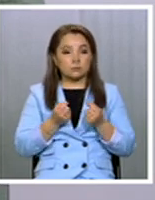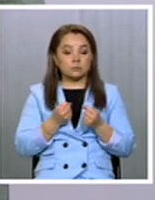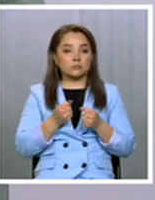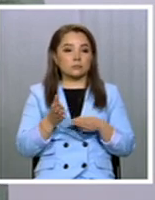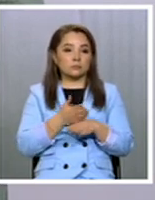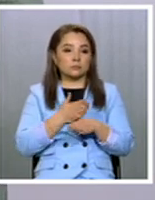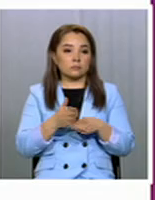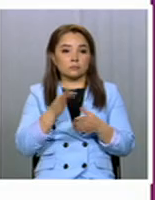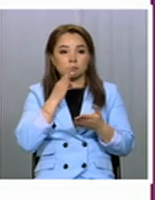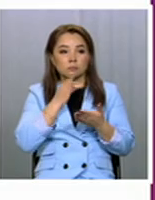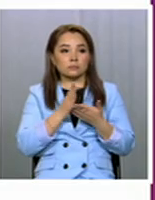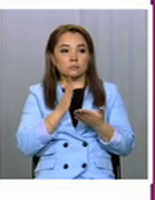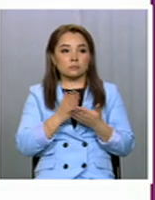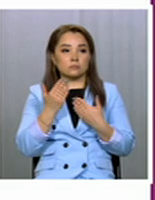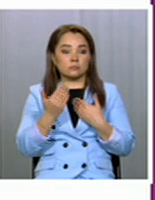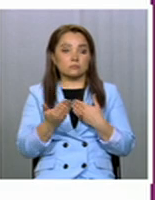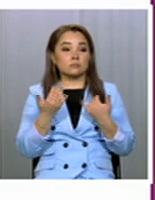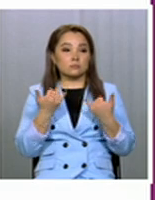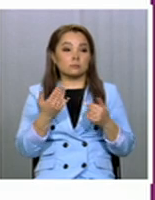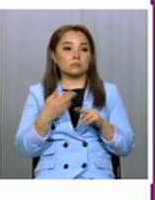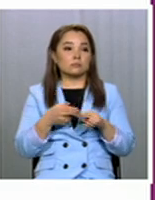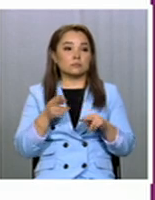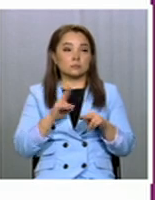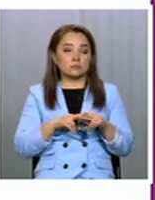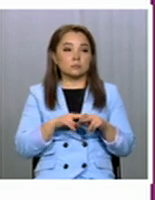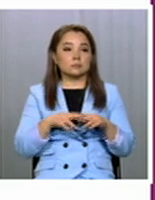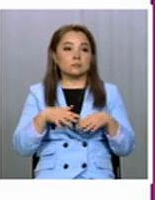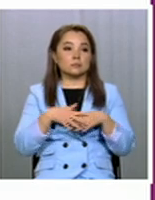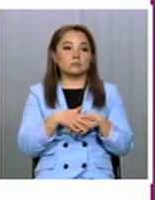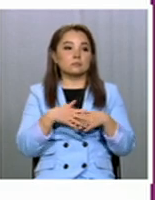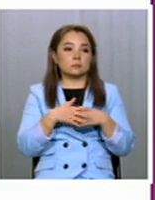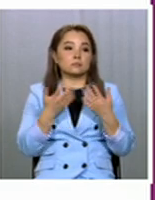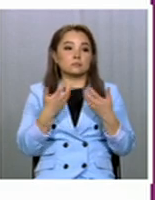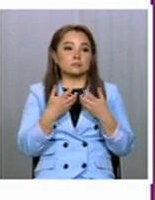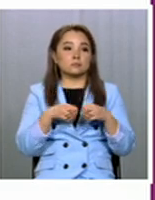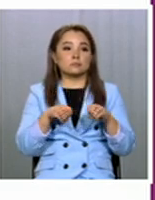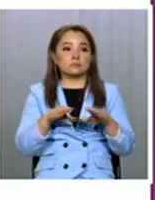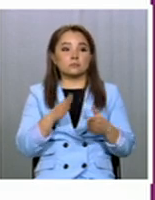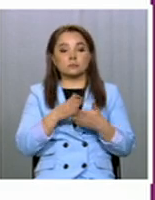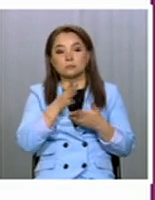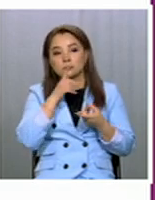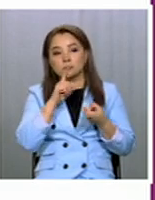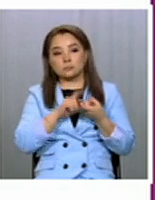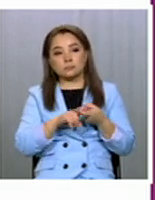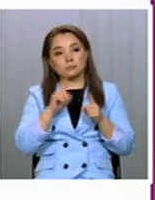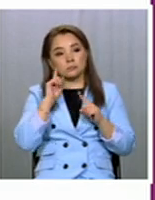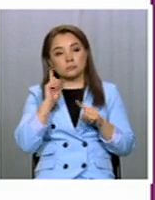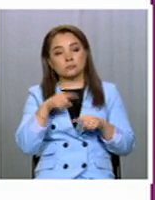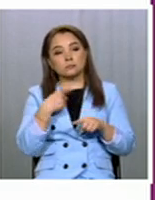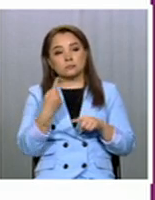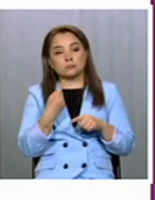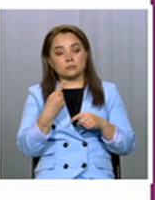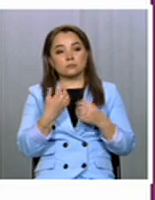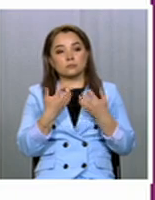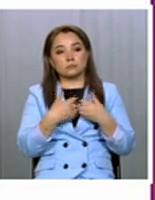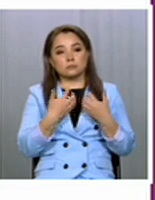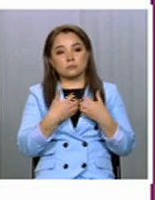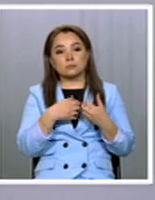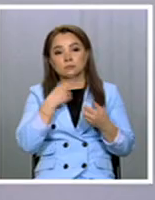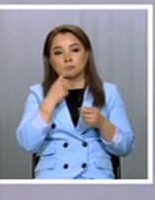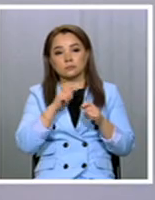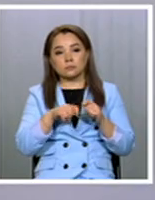деп аталады. Енді осы есепті шешу кезеңдерін белгілі бір есеп ретінде қарастырып